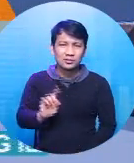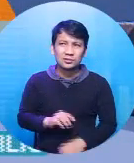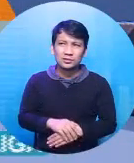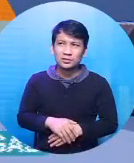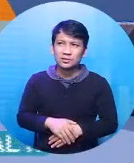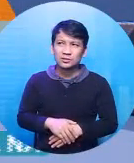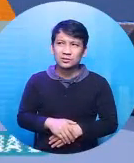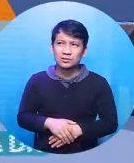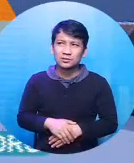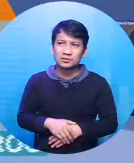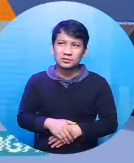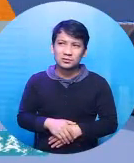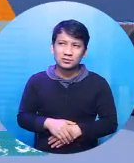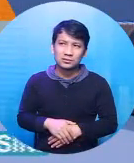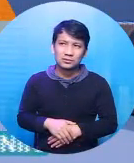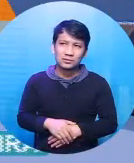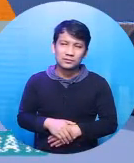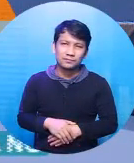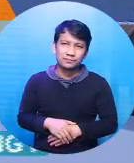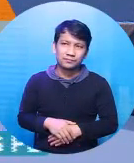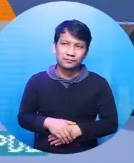Wala naman po, sir.